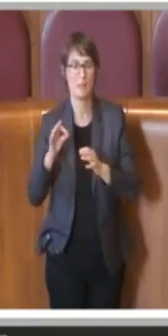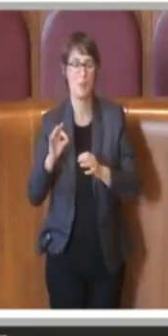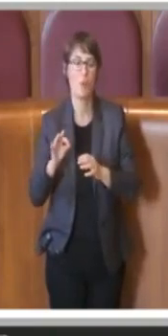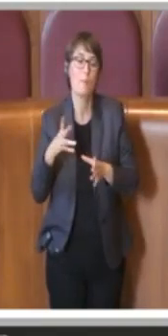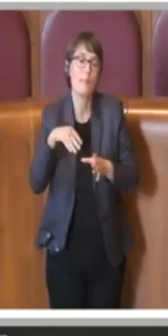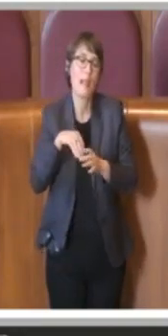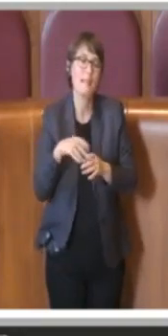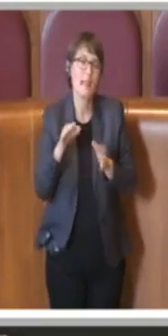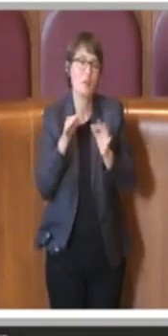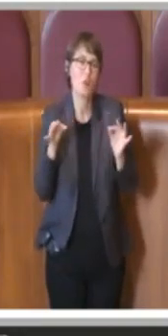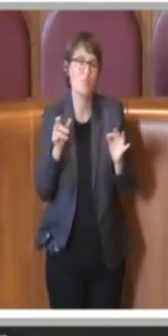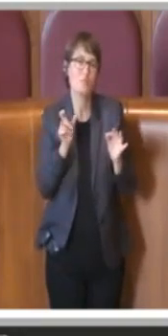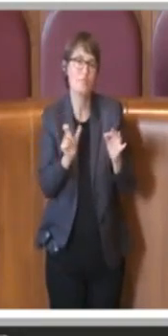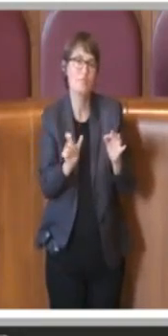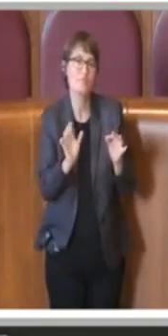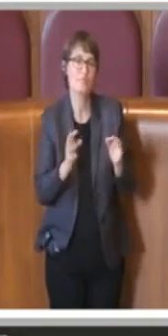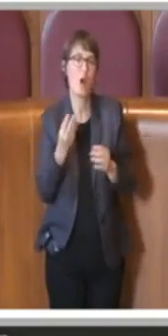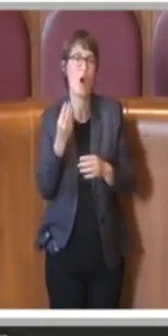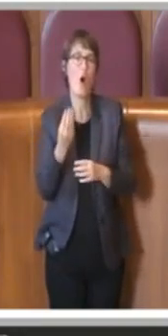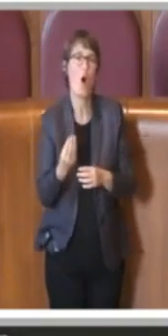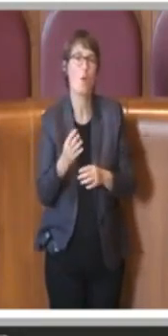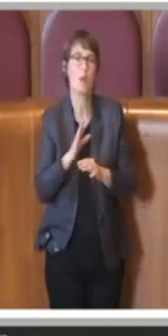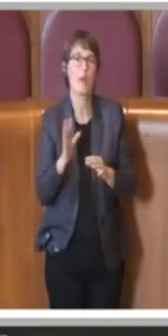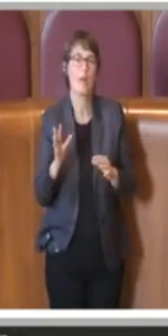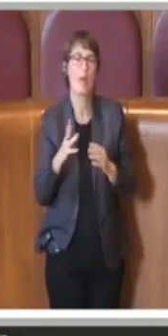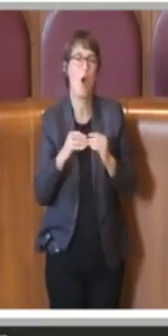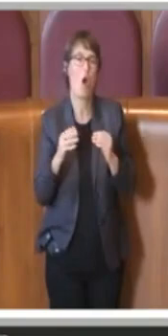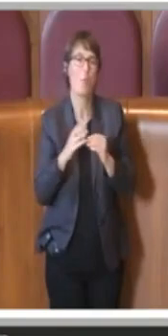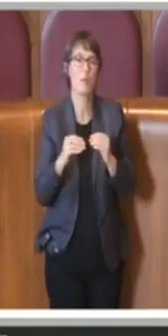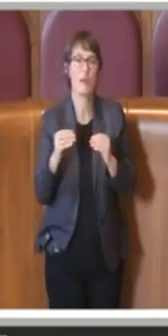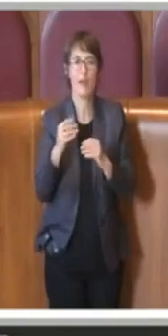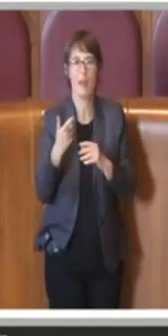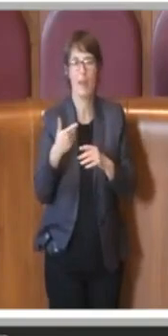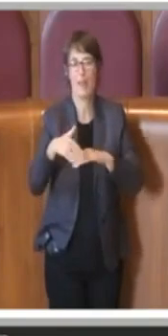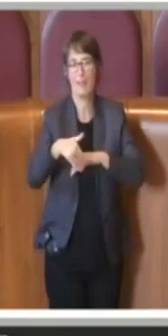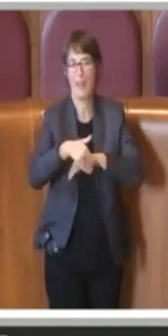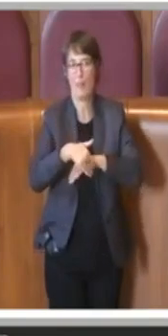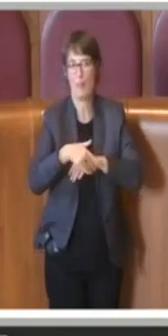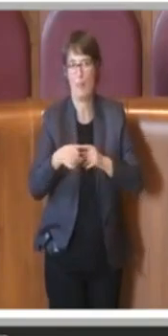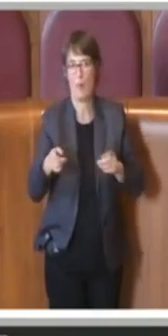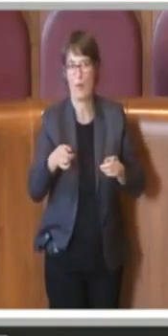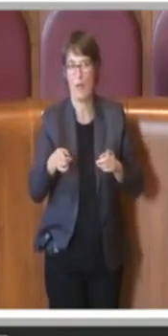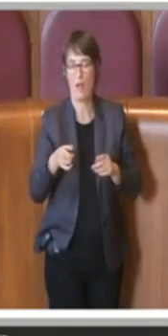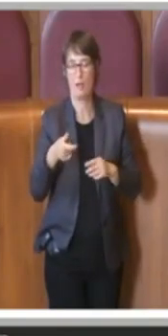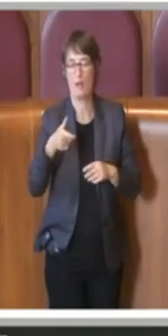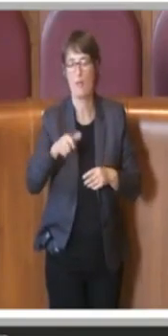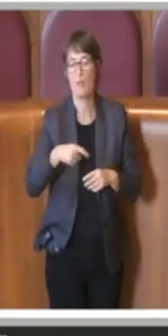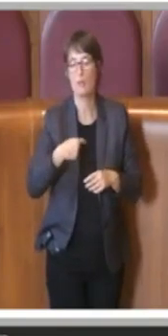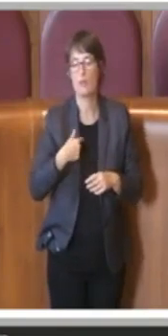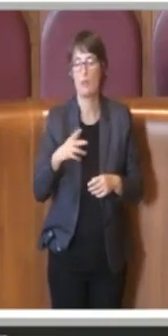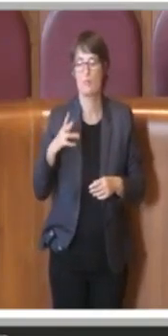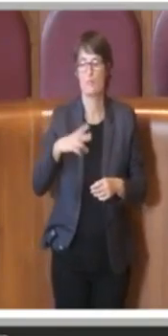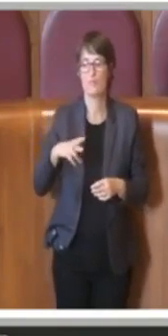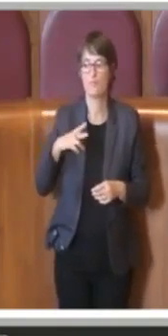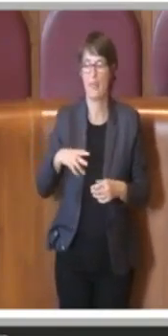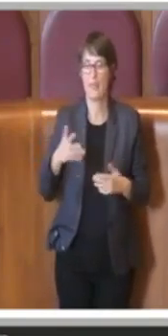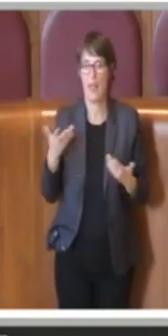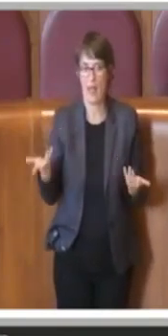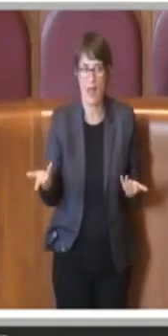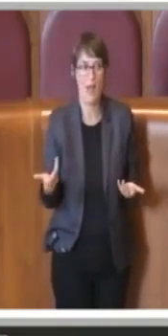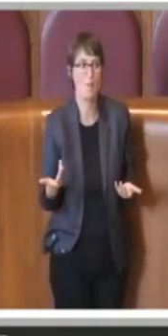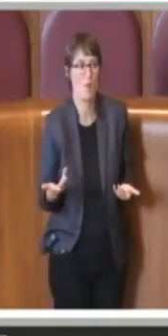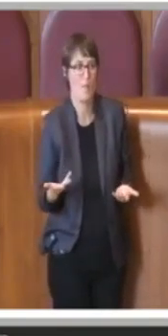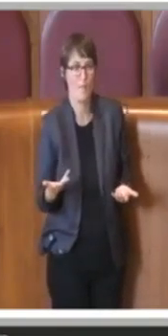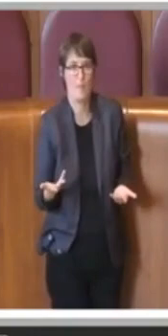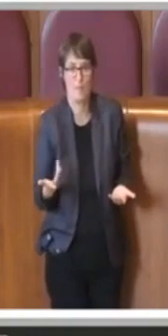perché come sappiamo nel momento in cui speriamo il prima possibile usciremo da